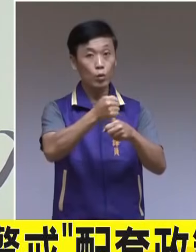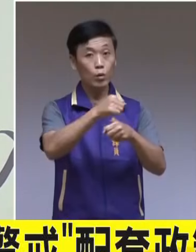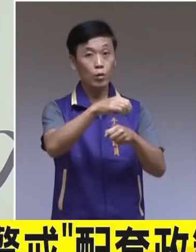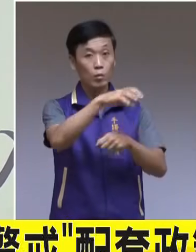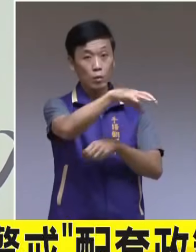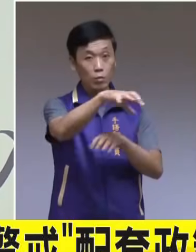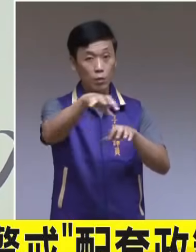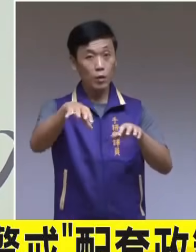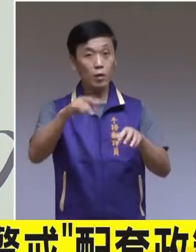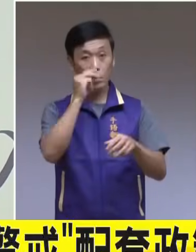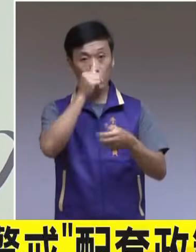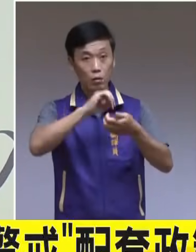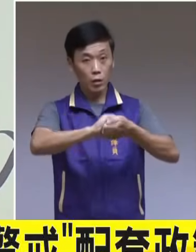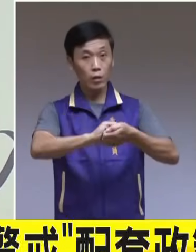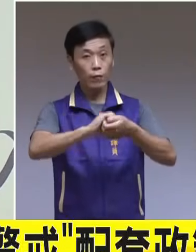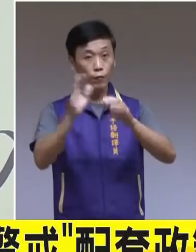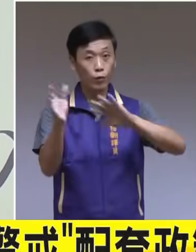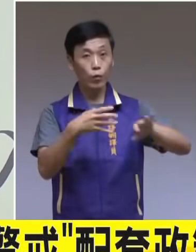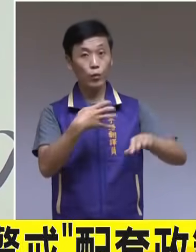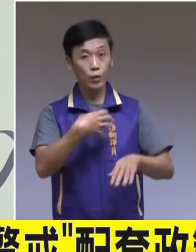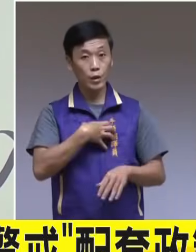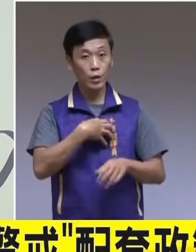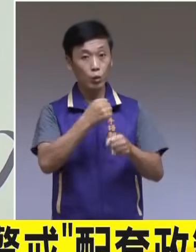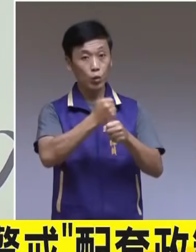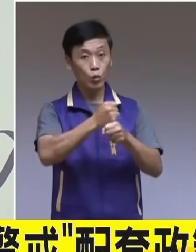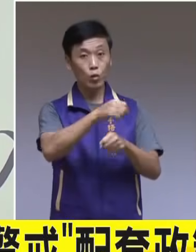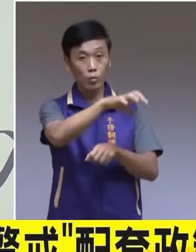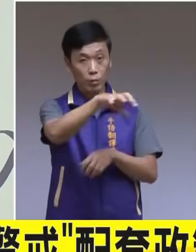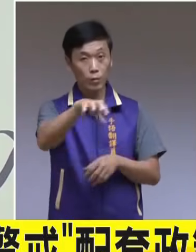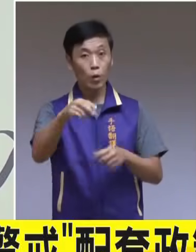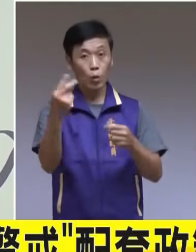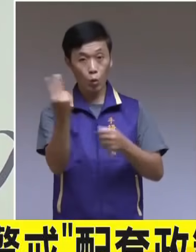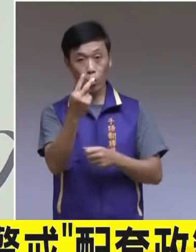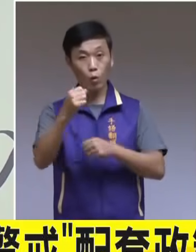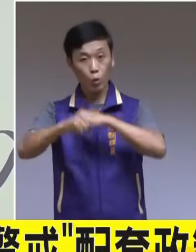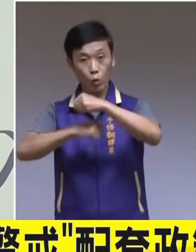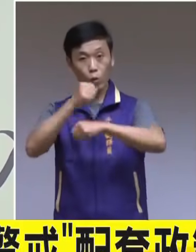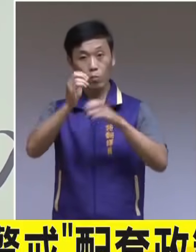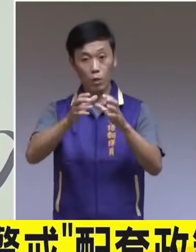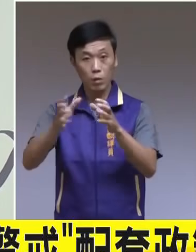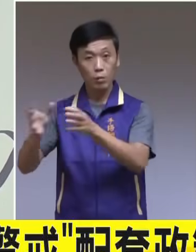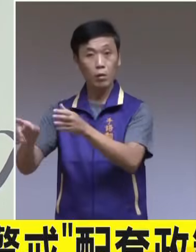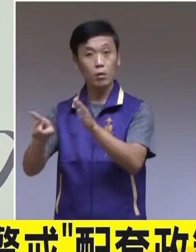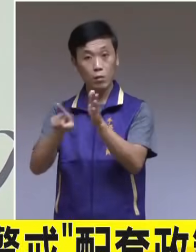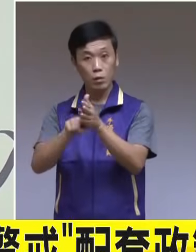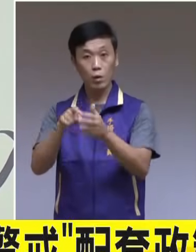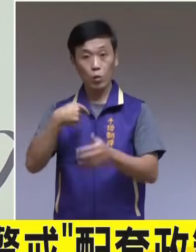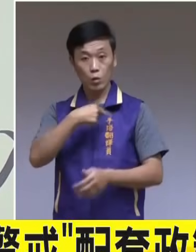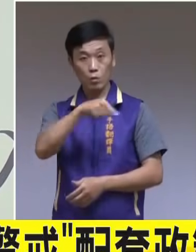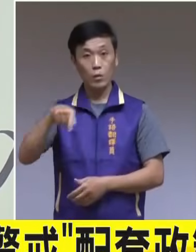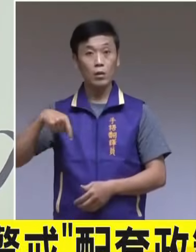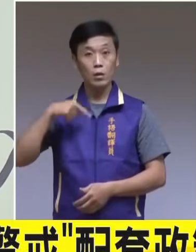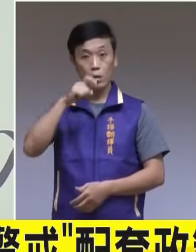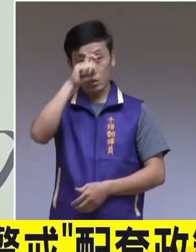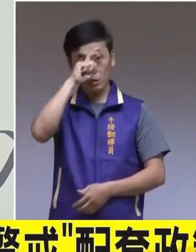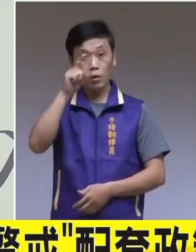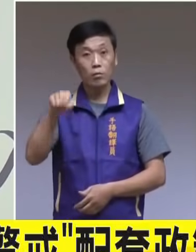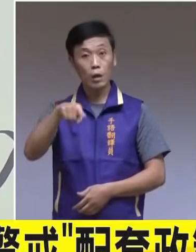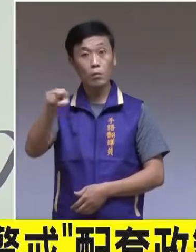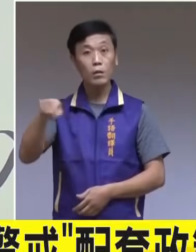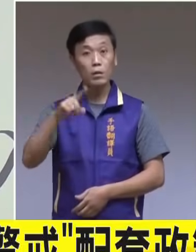这里属于所谓的特定风险的这个工作场域或活动的时候，那我们会要求不